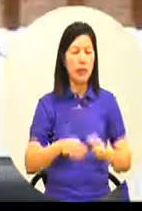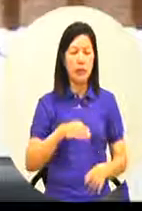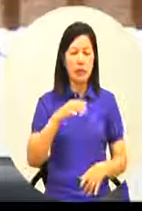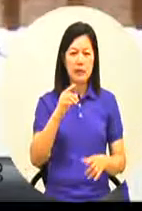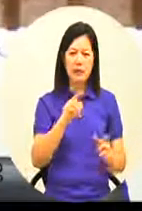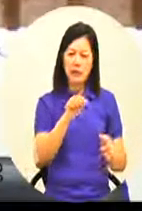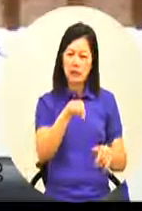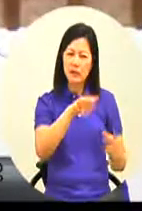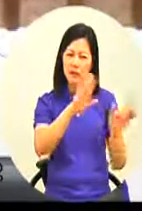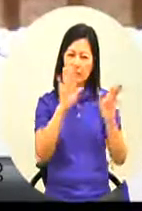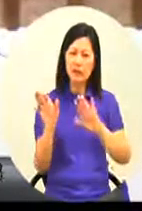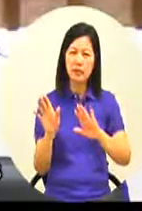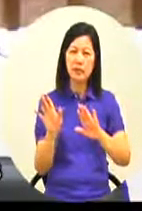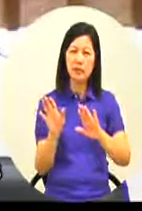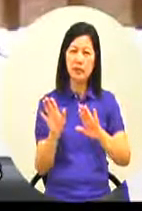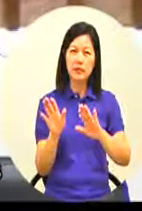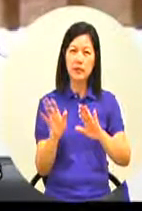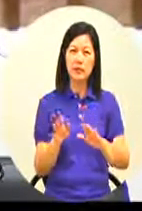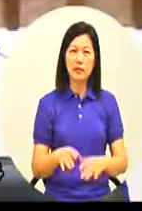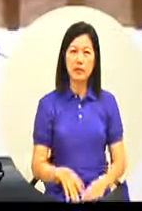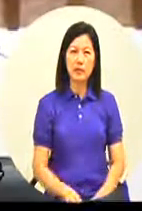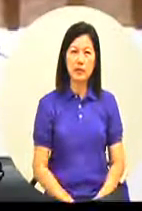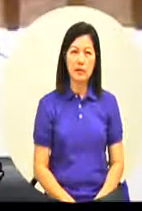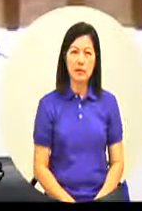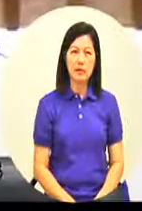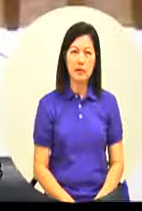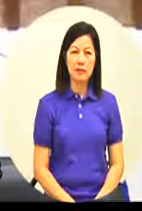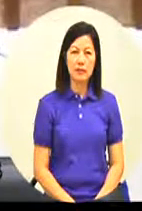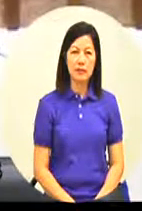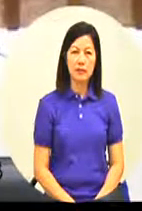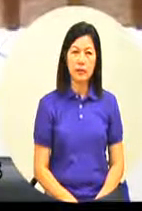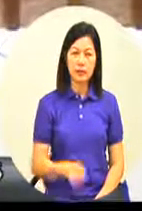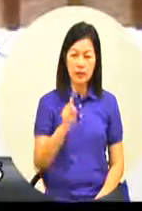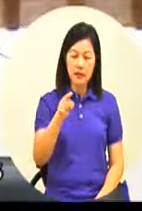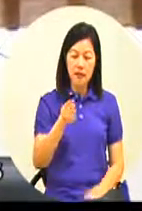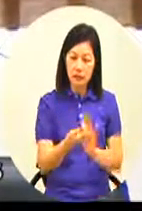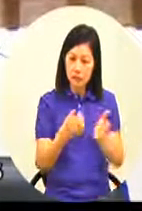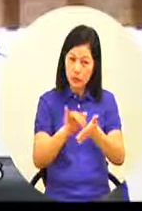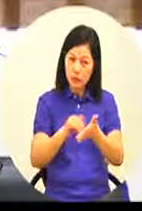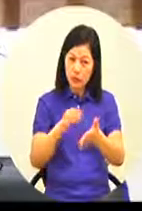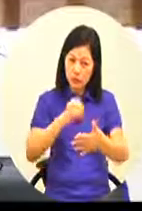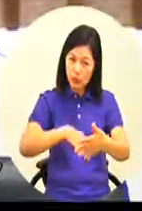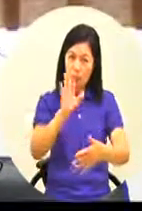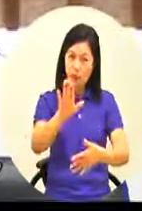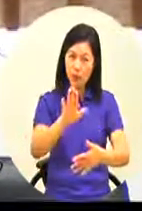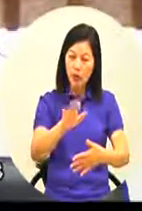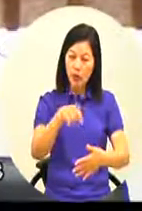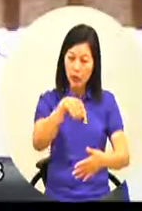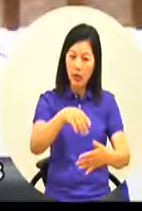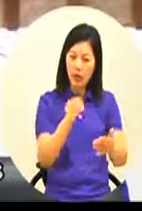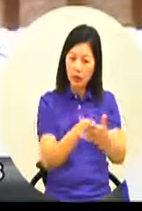是不是应该？这是抵触道路啊，这是已经编了预算啊，都要搞一下停了。